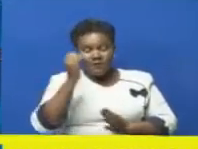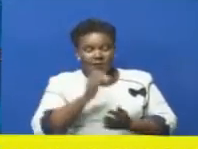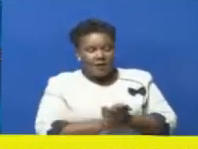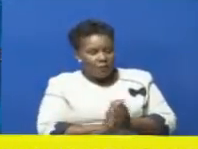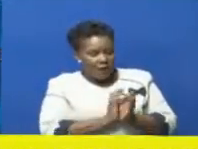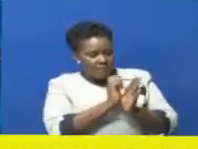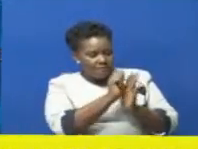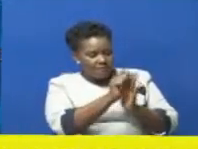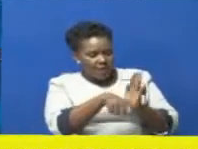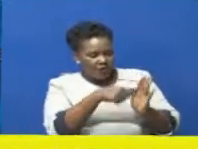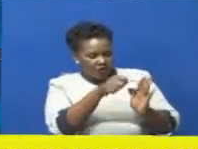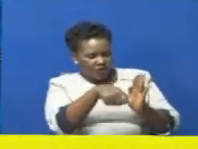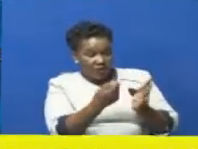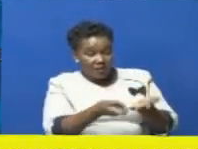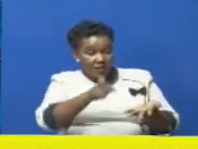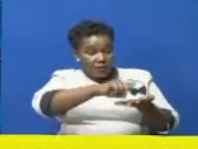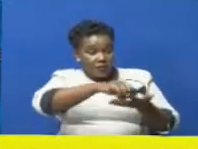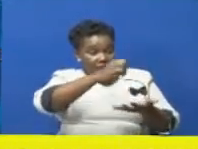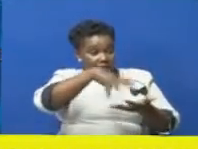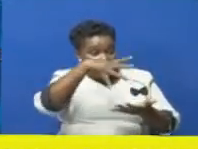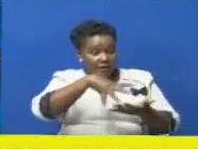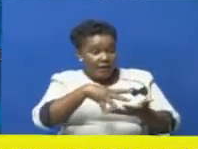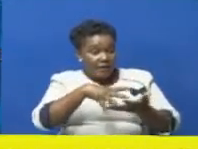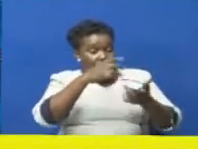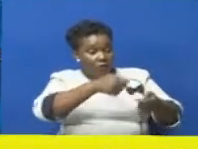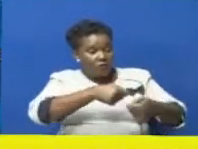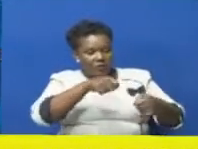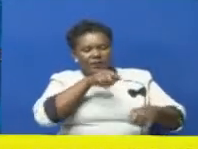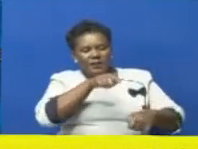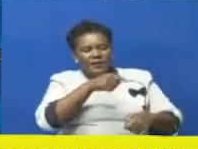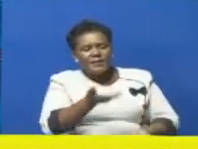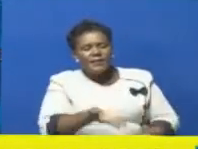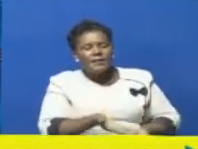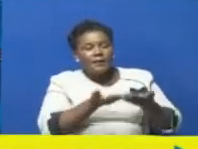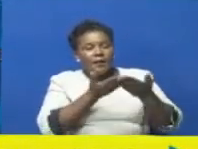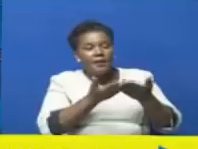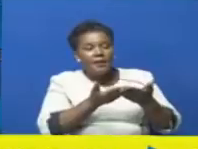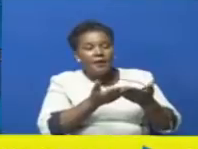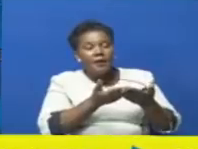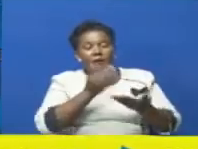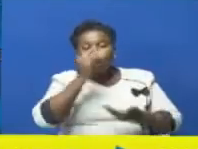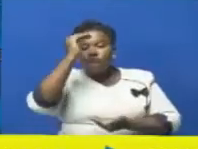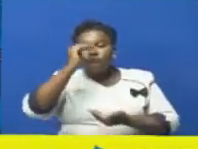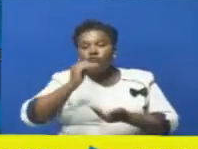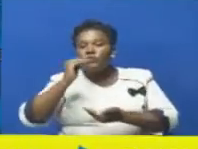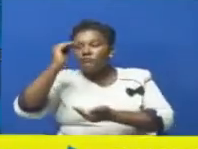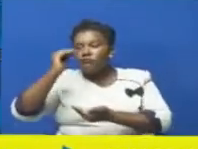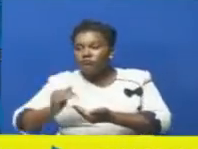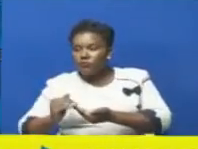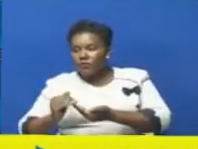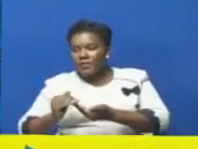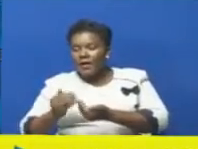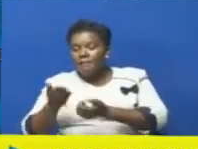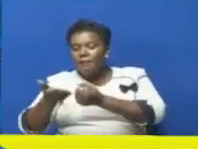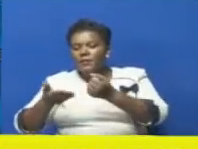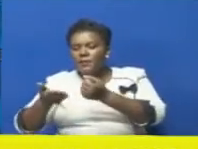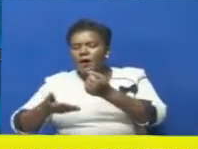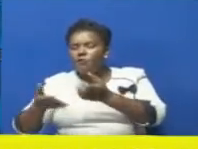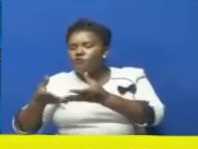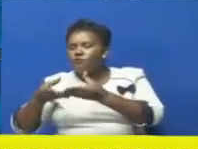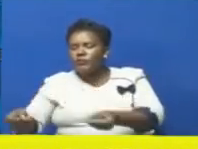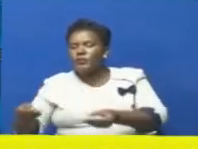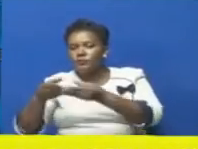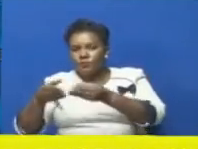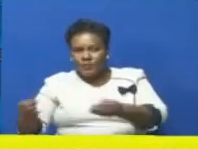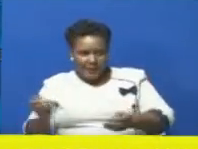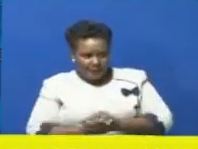ya wakulima wadogo hapa nchini utasaidia kupunguza upotevu wa mazao hayo. Takwimu za Wizara ya Kilimo zinaeleza kuwa